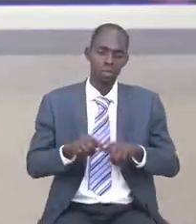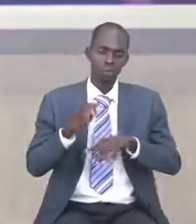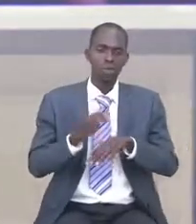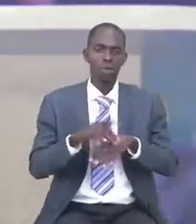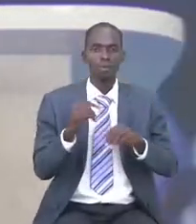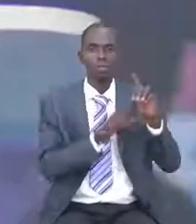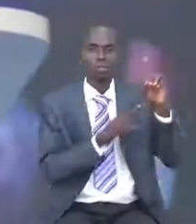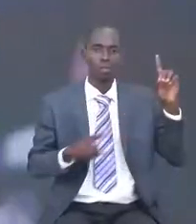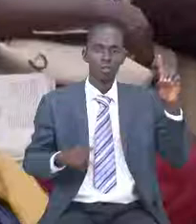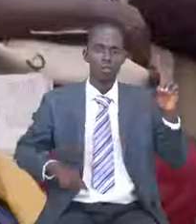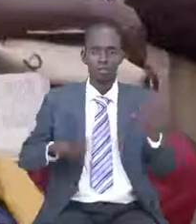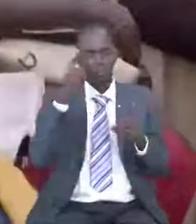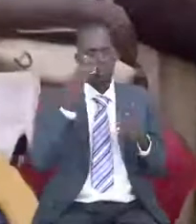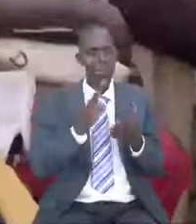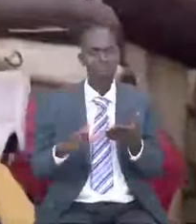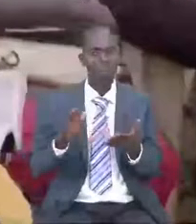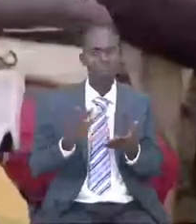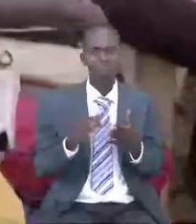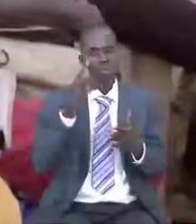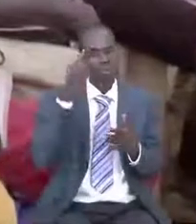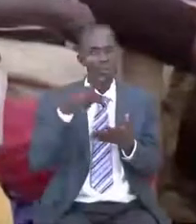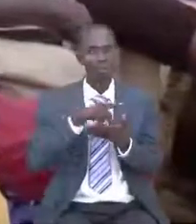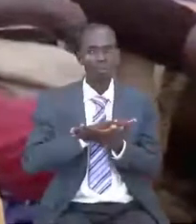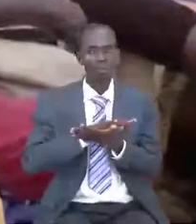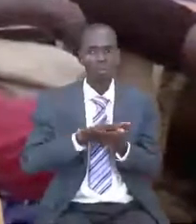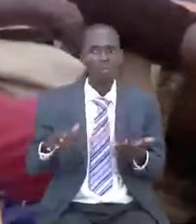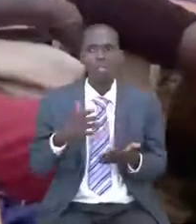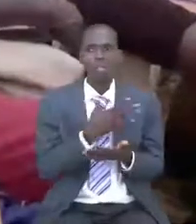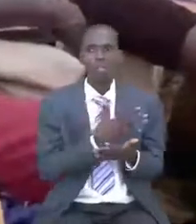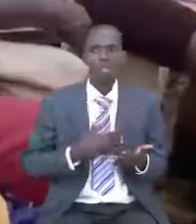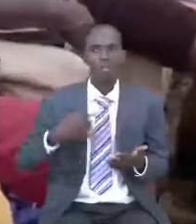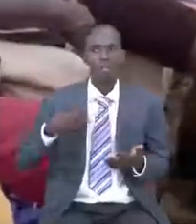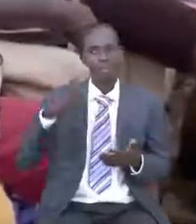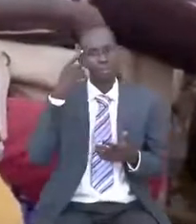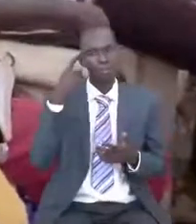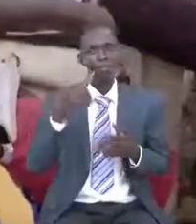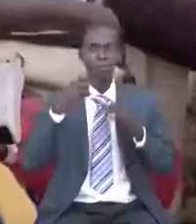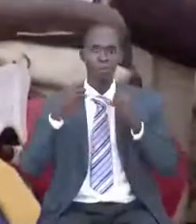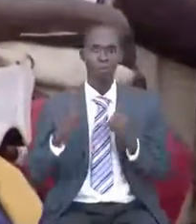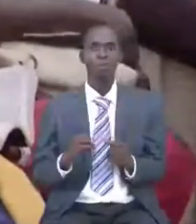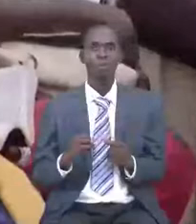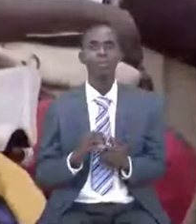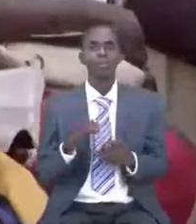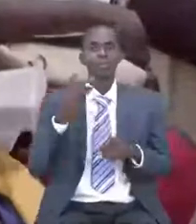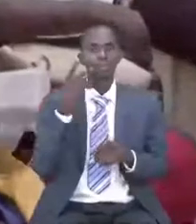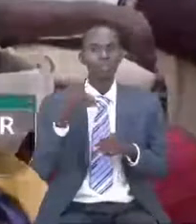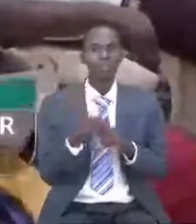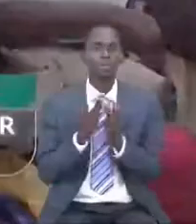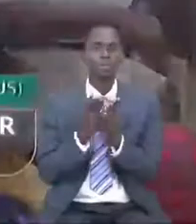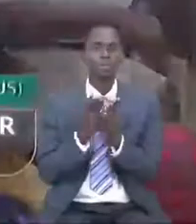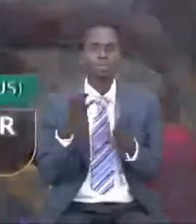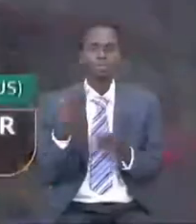élément, il veut que nous appuyions sur le Seigneur pour obtenir le pardon, la pureté et la